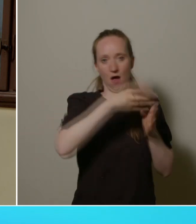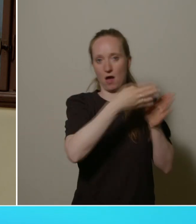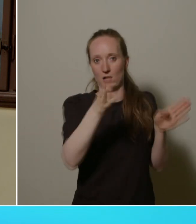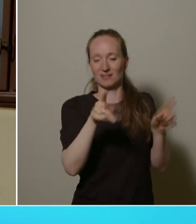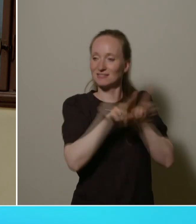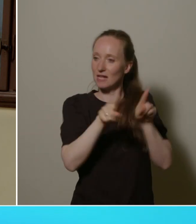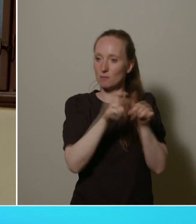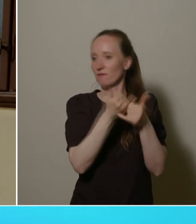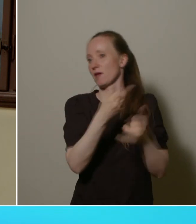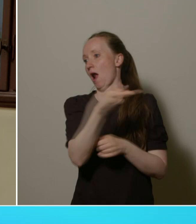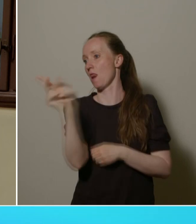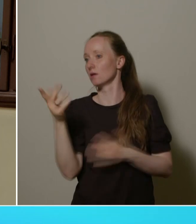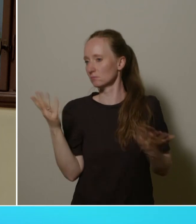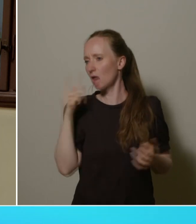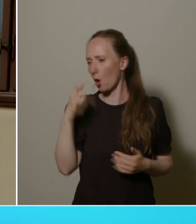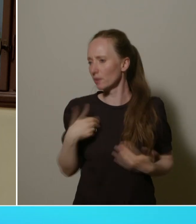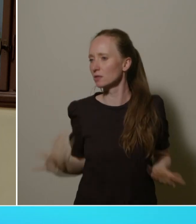es ähnlich.